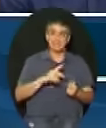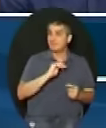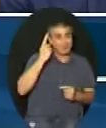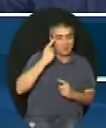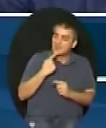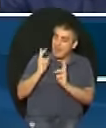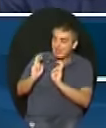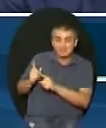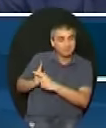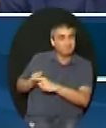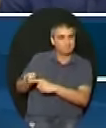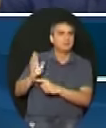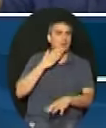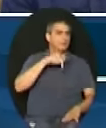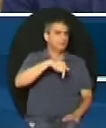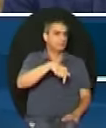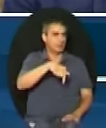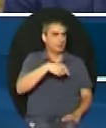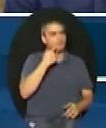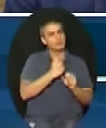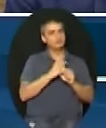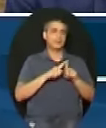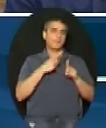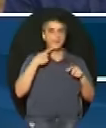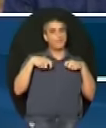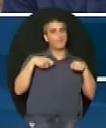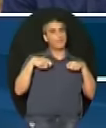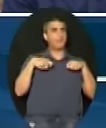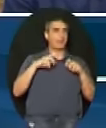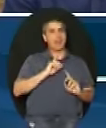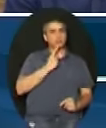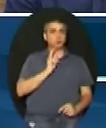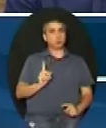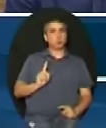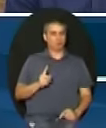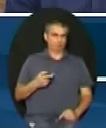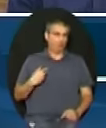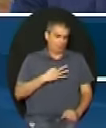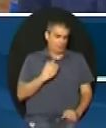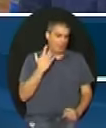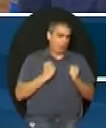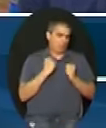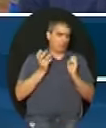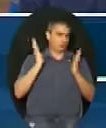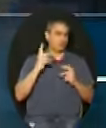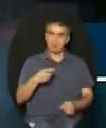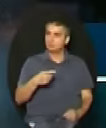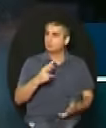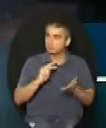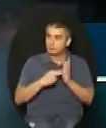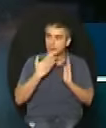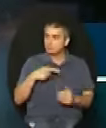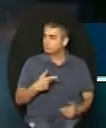נדע להגדיר את זה, גם פה בישראל, ונשחק את הפוליטיקלי קורקט, אנחנו נספוג פגיעות קשות מאוד. המערכת הפוליטית